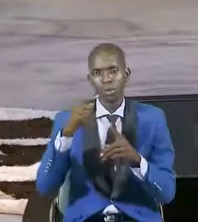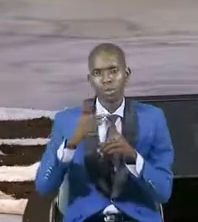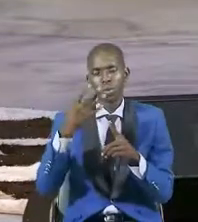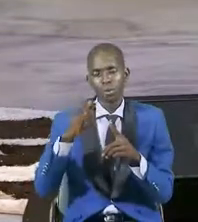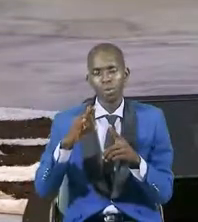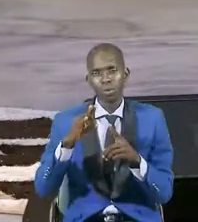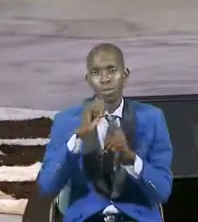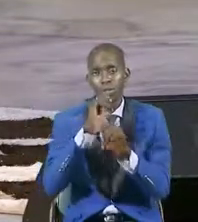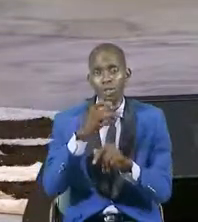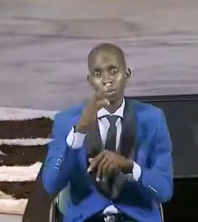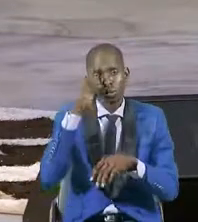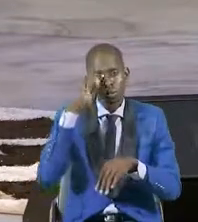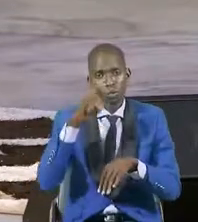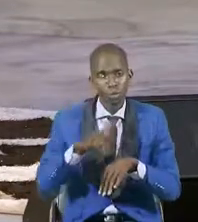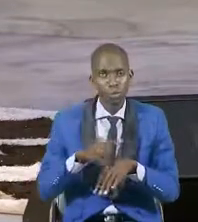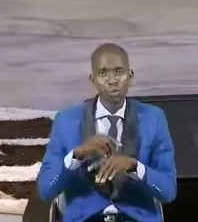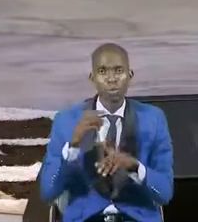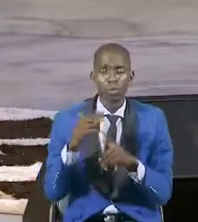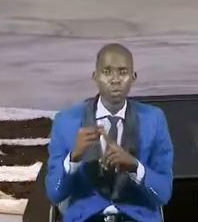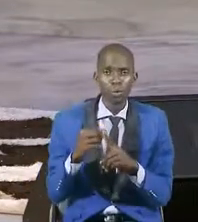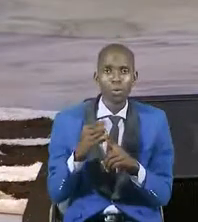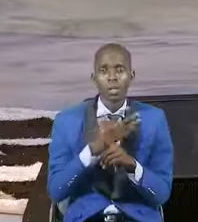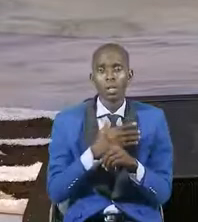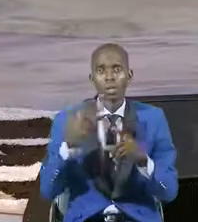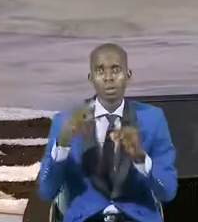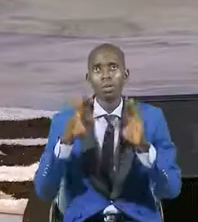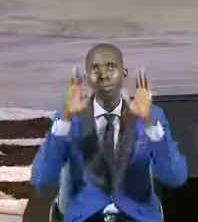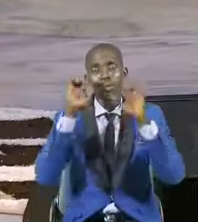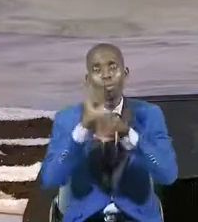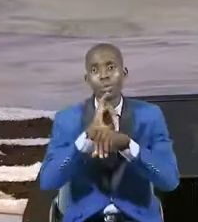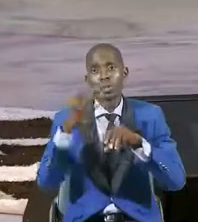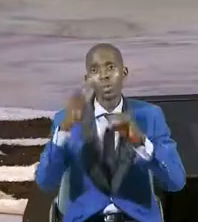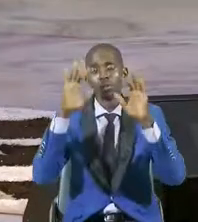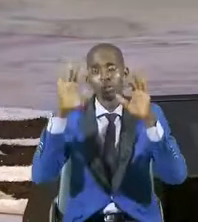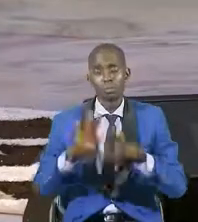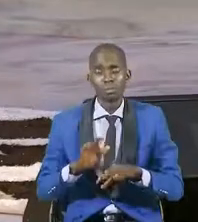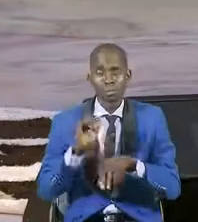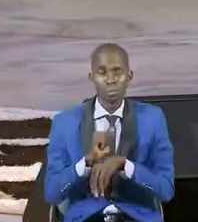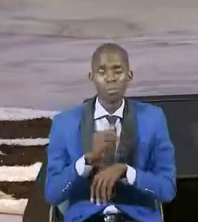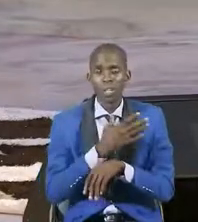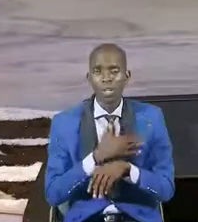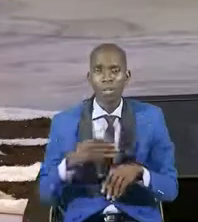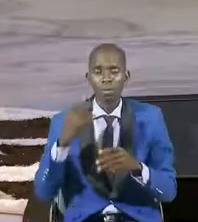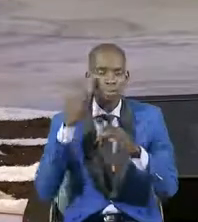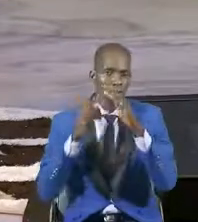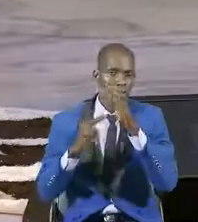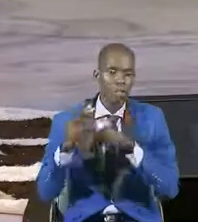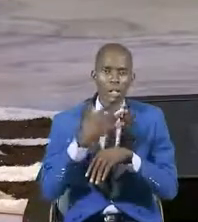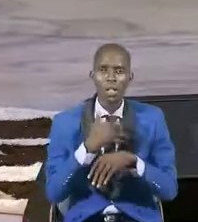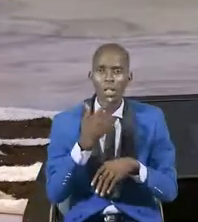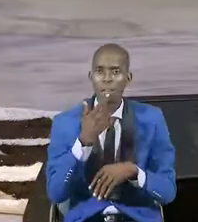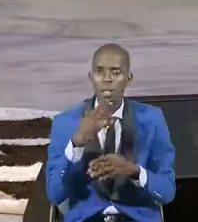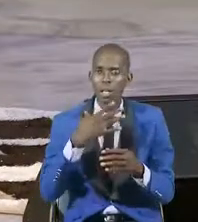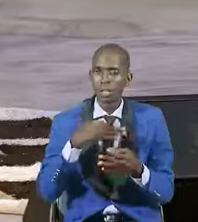cieux. Si Dieu vous donne la parole, le don de guérison, de foi,